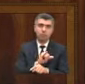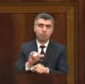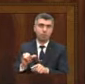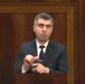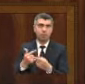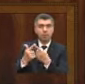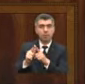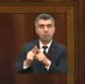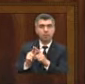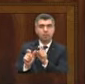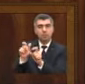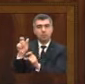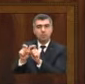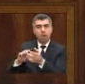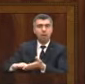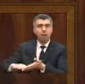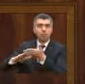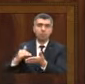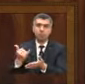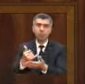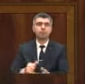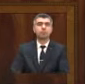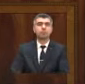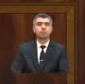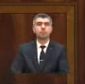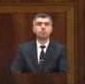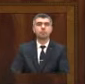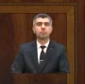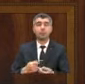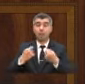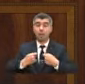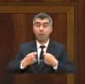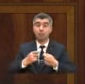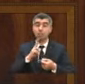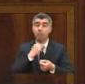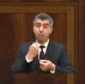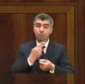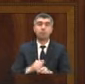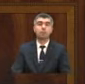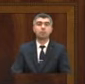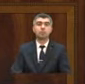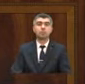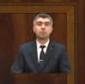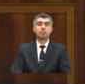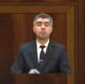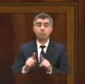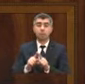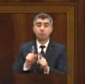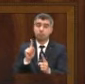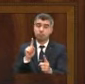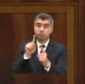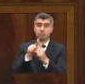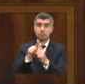التلاعب بحقوق وكرامة المواطنين. سيد الرئيس الطموح والقناعة كان